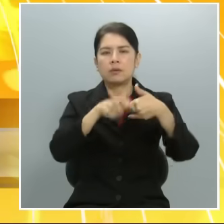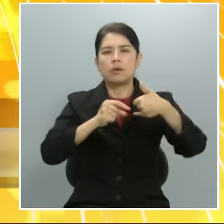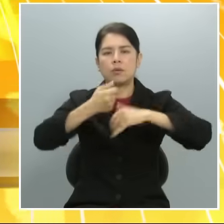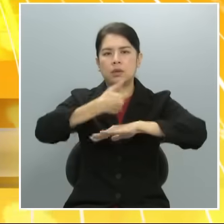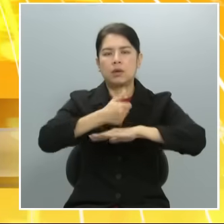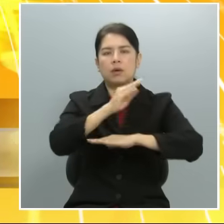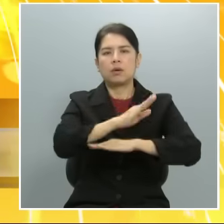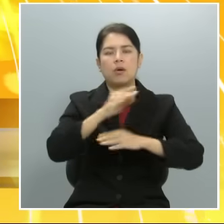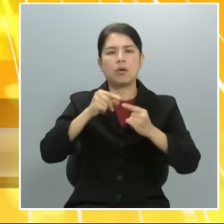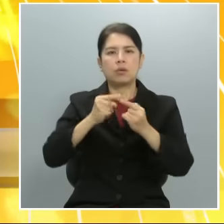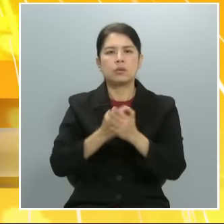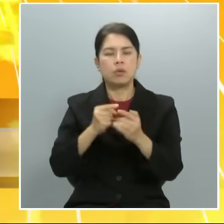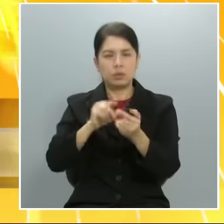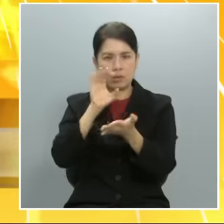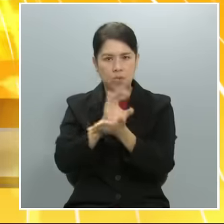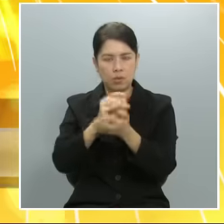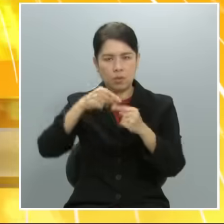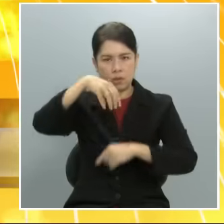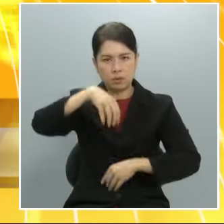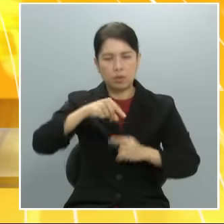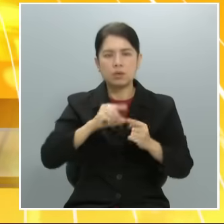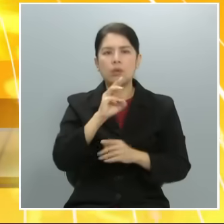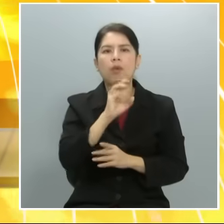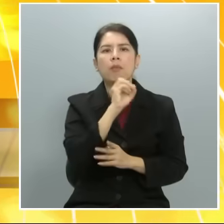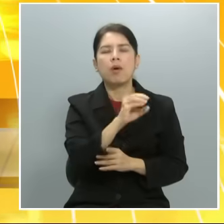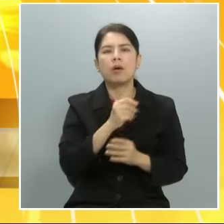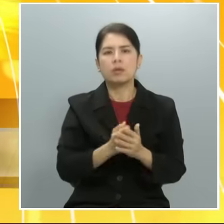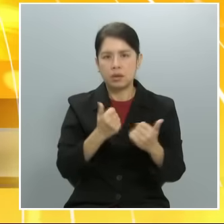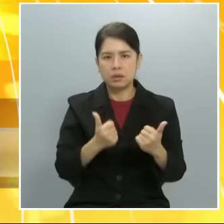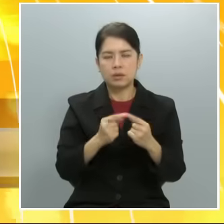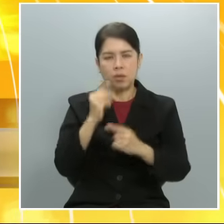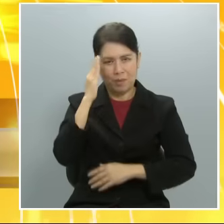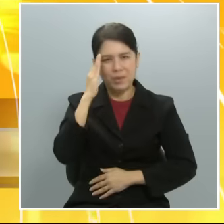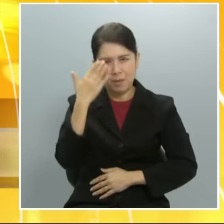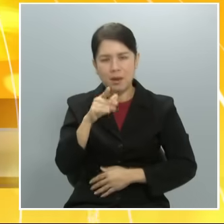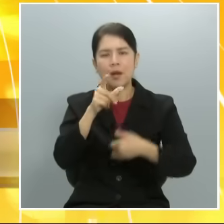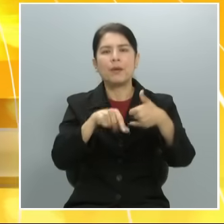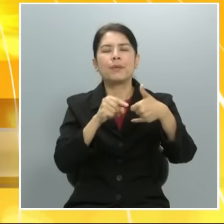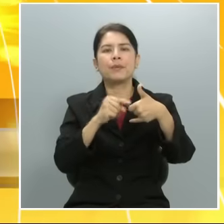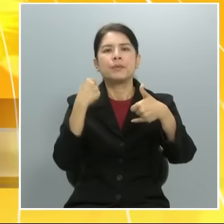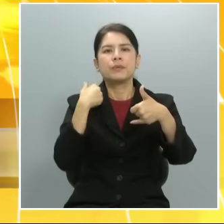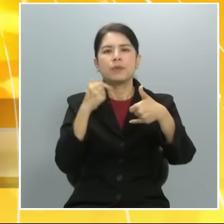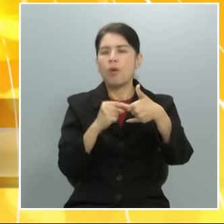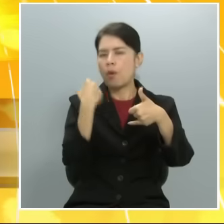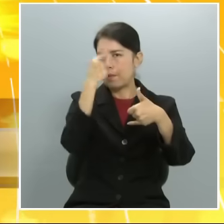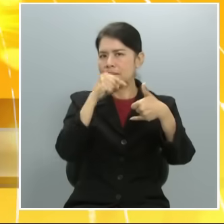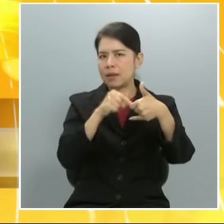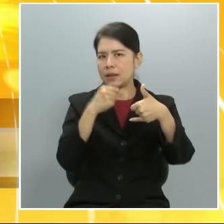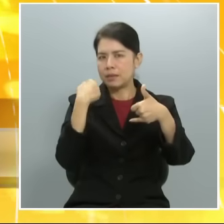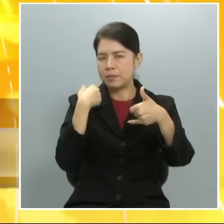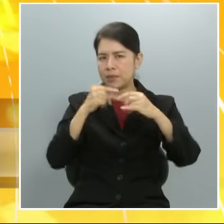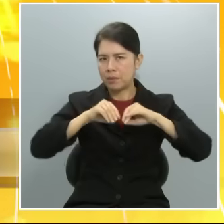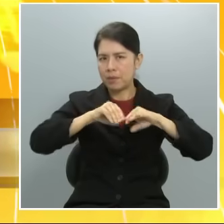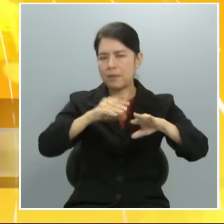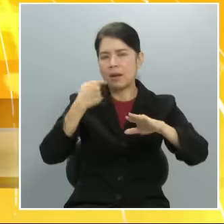พล.ตวดปรีนครินทร์สุคนธวิทบอกทราบไอผู้ที่โพสต์ Instagramข่มขู่ร้ายนี้แล้วเบื้องต้นพบว่า